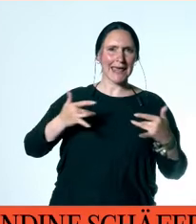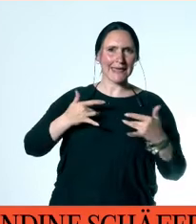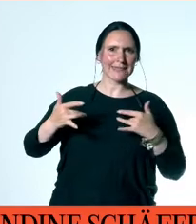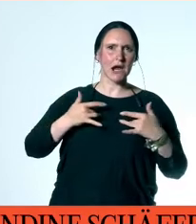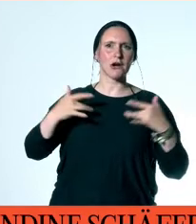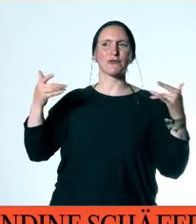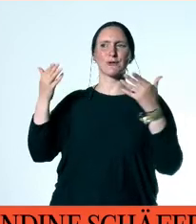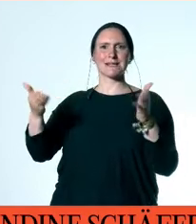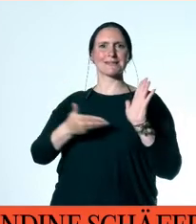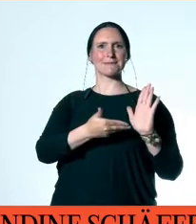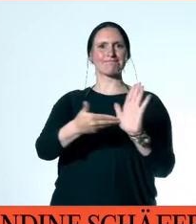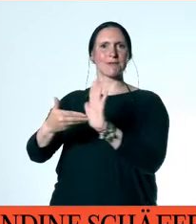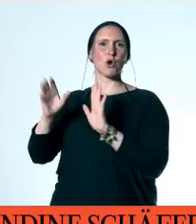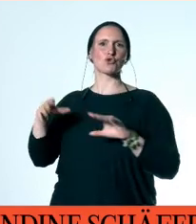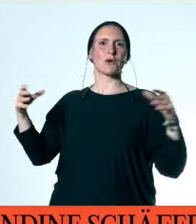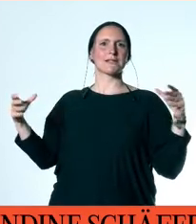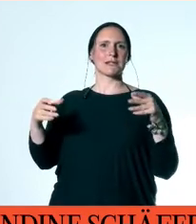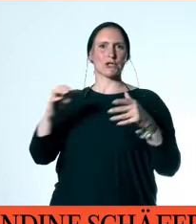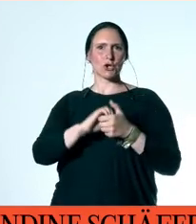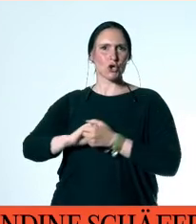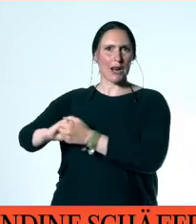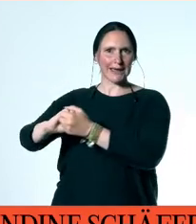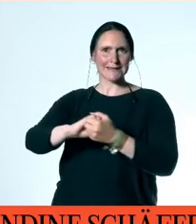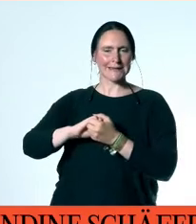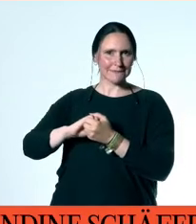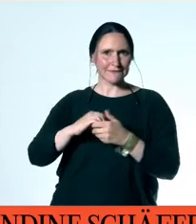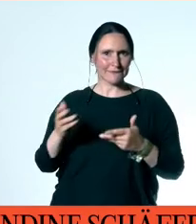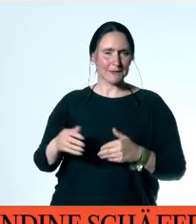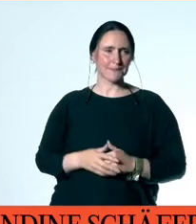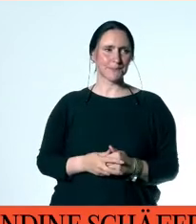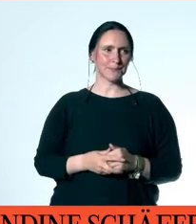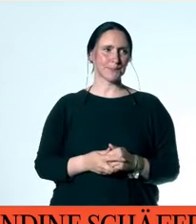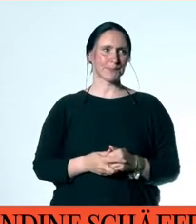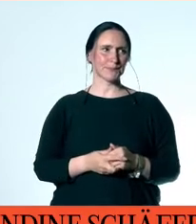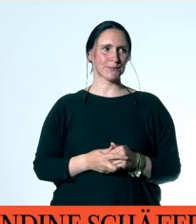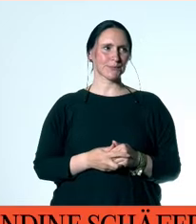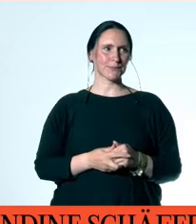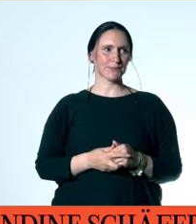uns weiterzuentwickeln, weiterzukommen, individuell und als Gruppe.